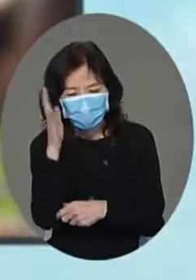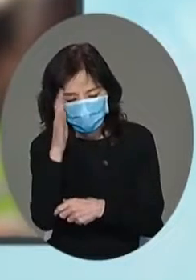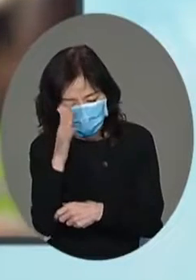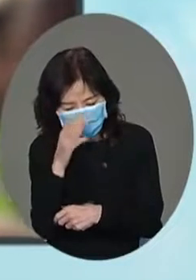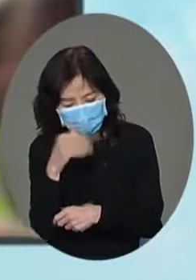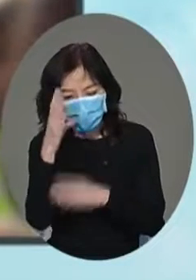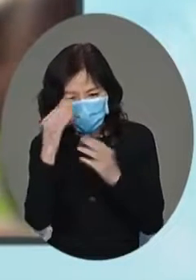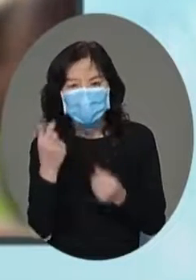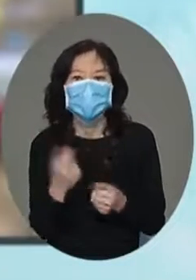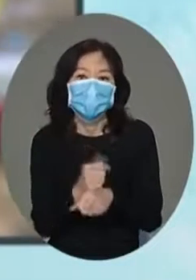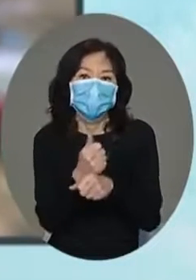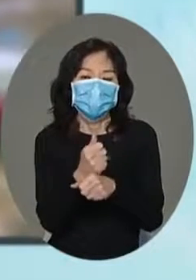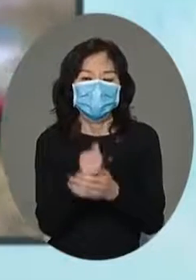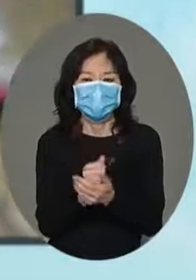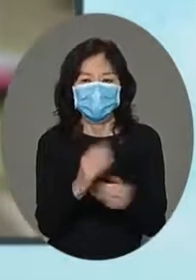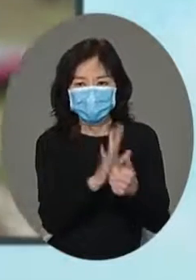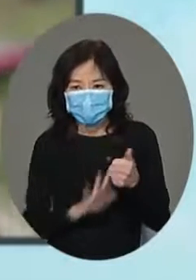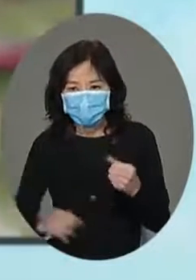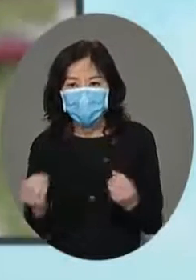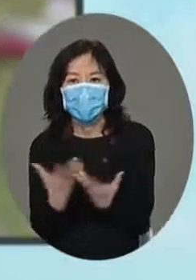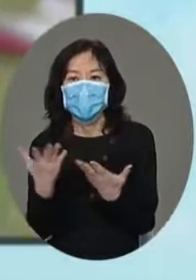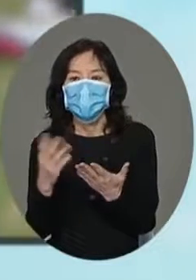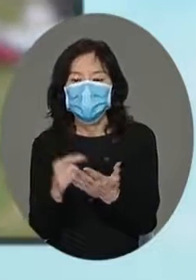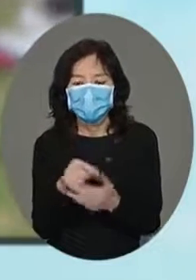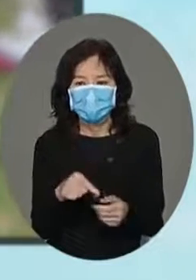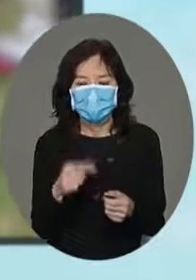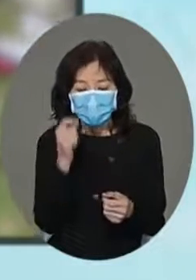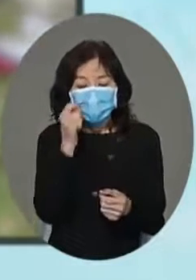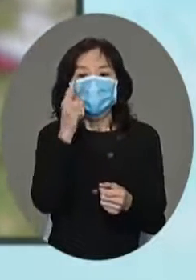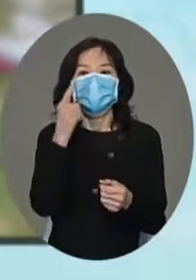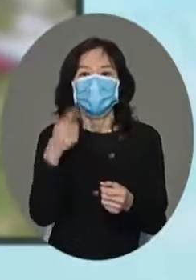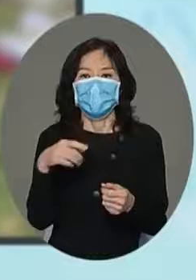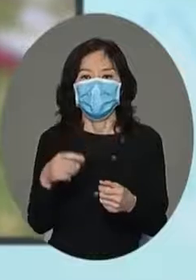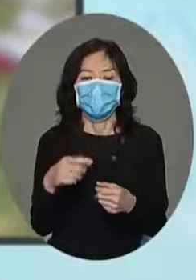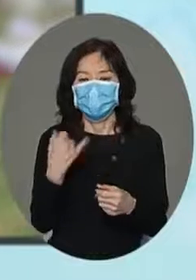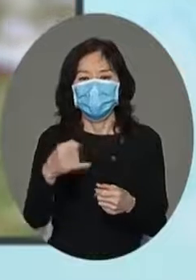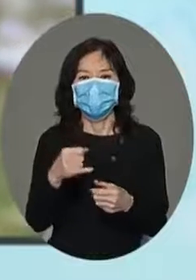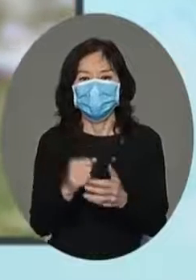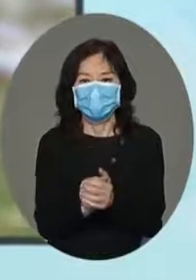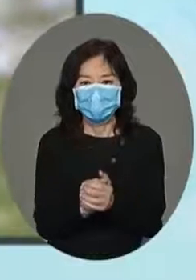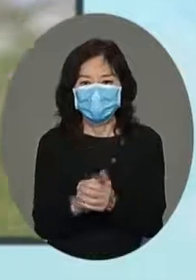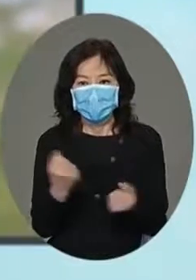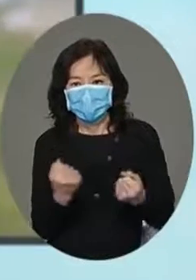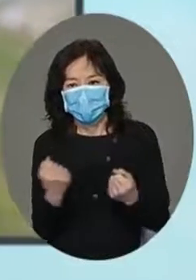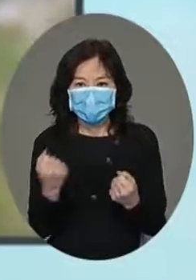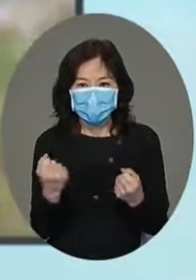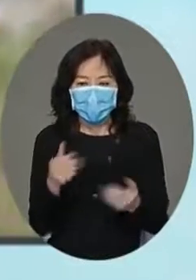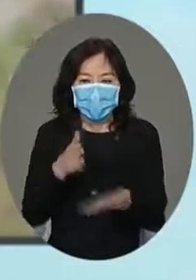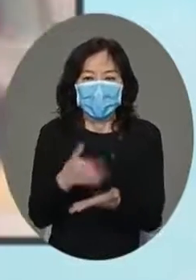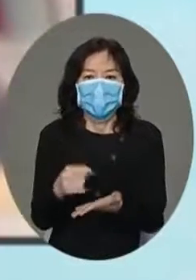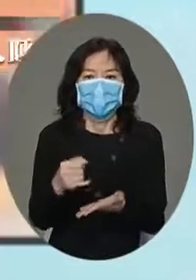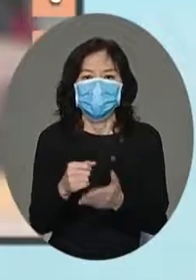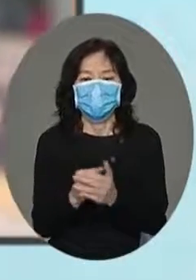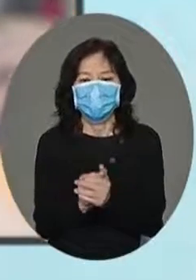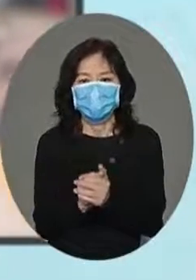短暂陷入睡眠，導致意外發生當刻未能夠即時變得清醒，未能夠及時挽救事